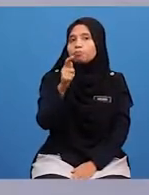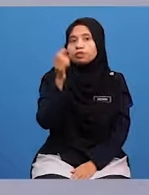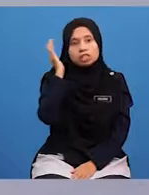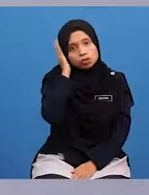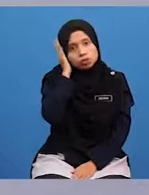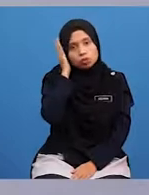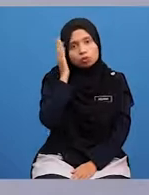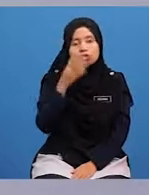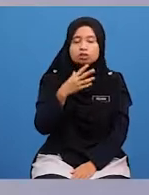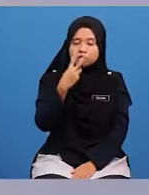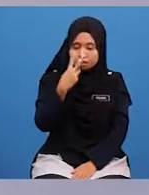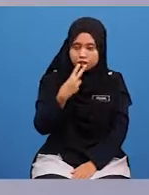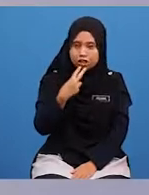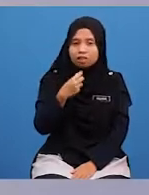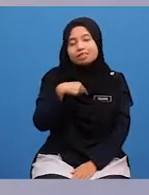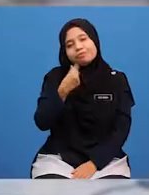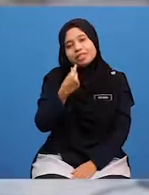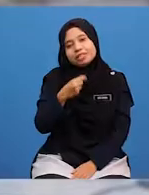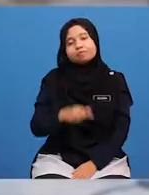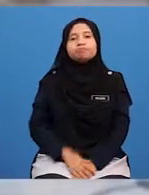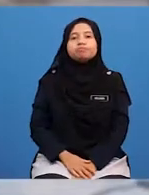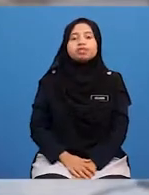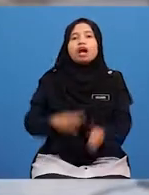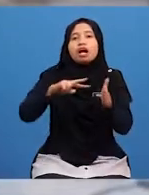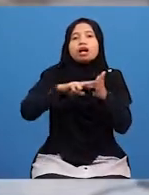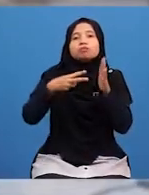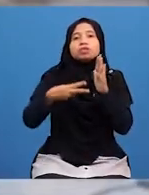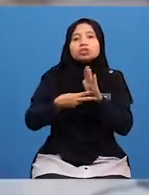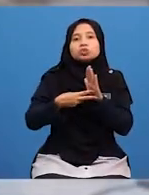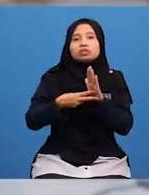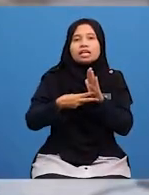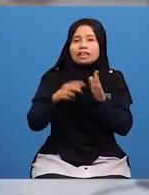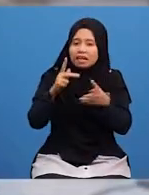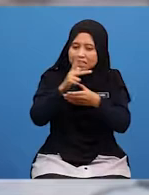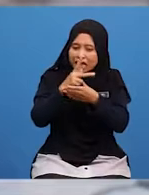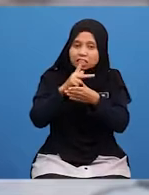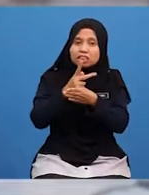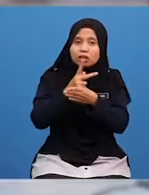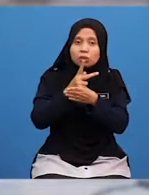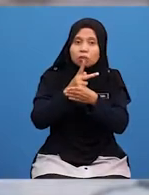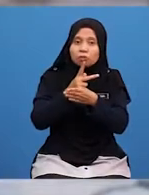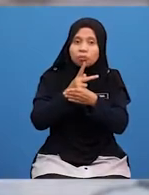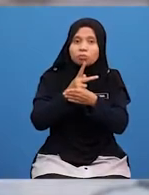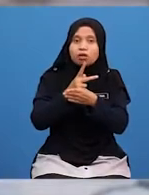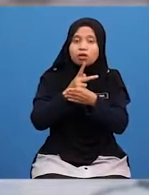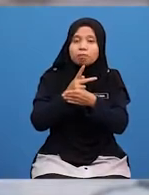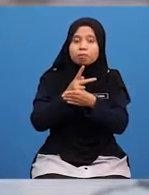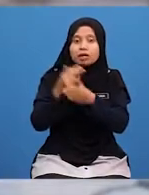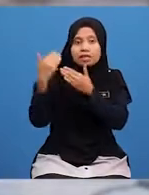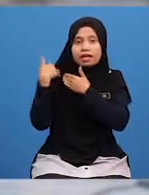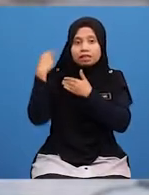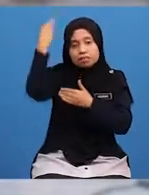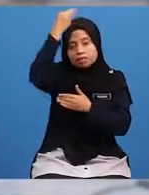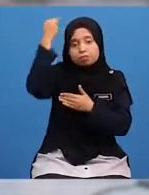suka, duka dan sebagainya. Maksud tidak menjejaskan martabat kenabian dan kerasulan